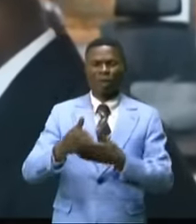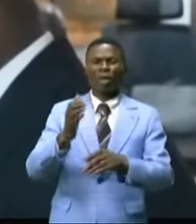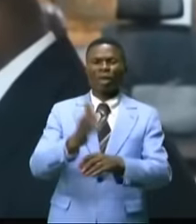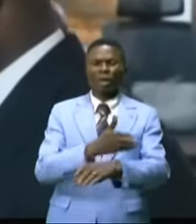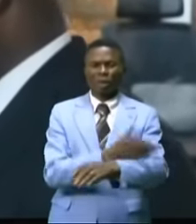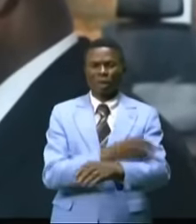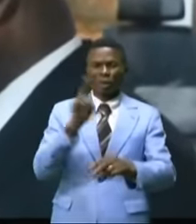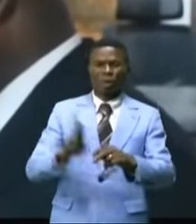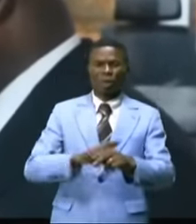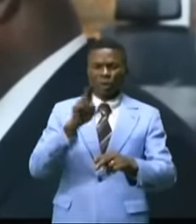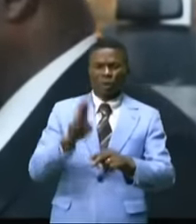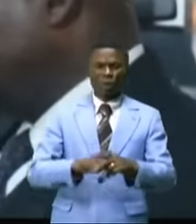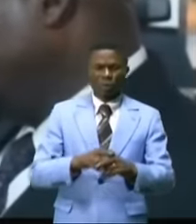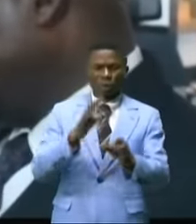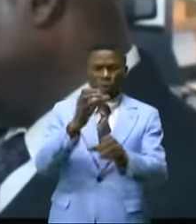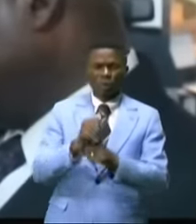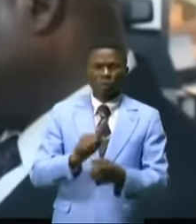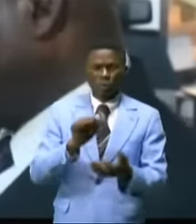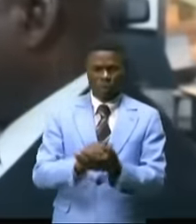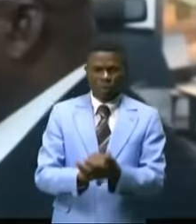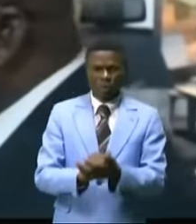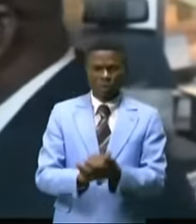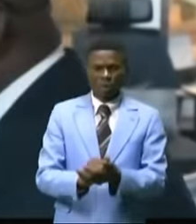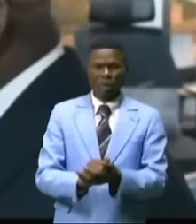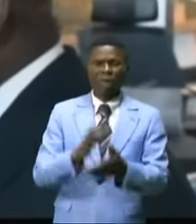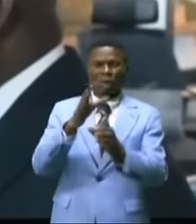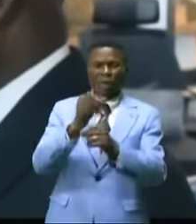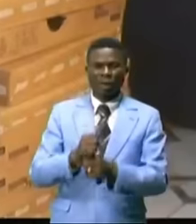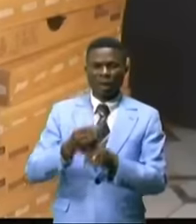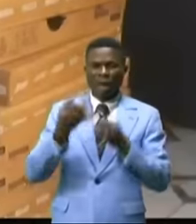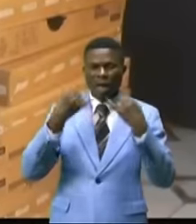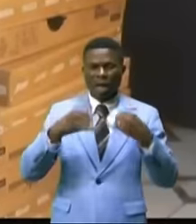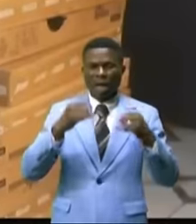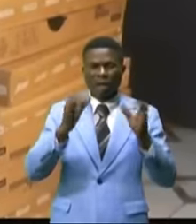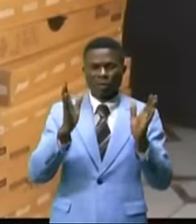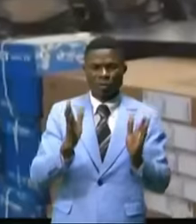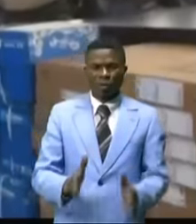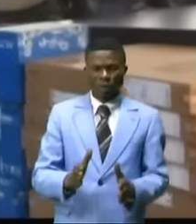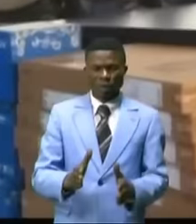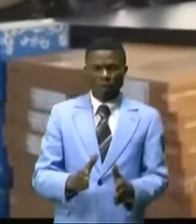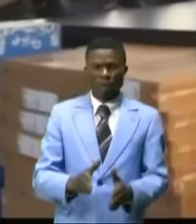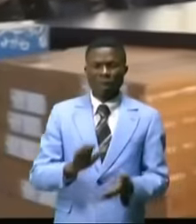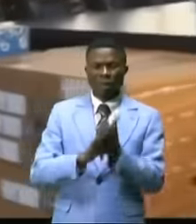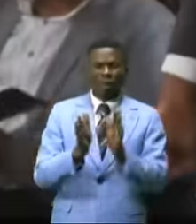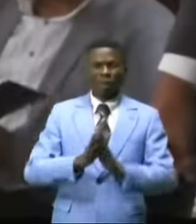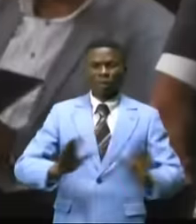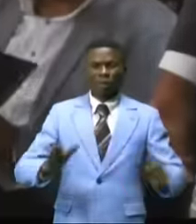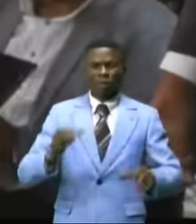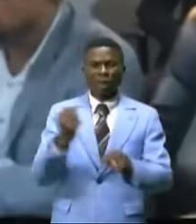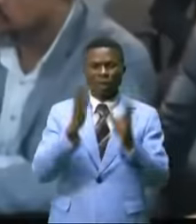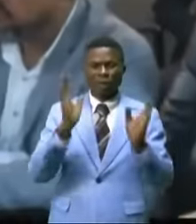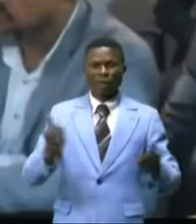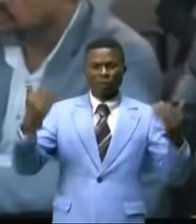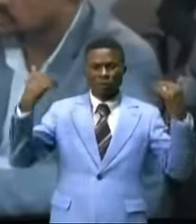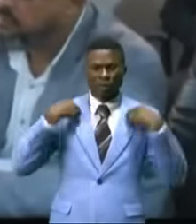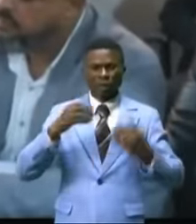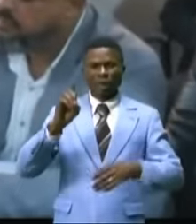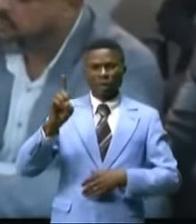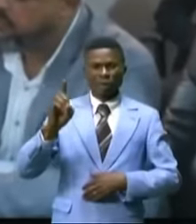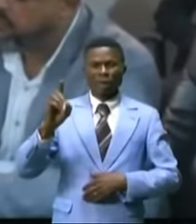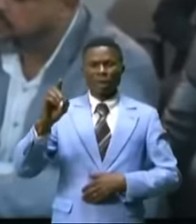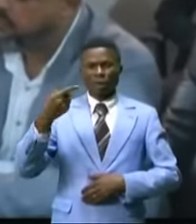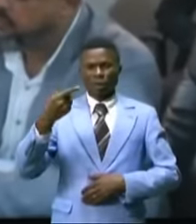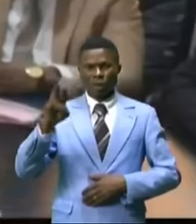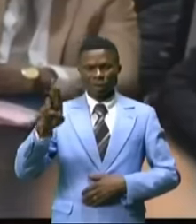des notes de perception manuelles aux notes de perception informatisées. Bien outillés, les cadres et agents de la DGRK sont